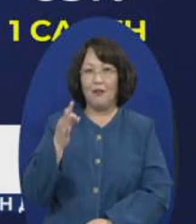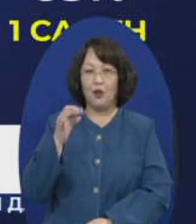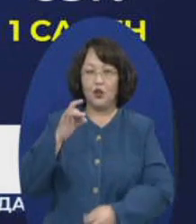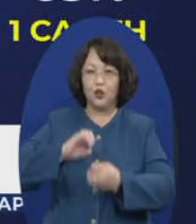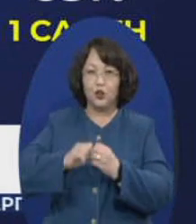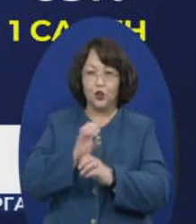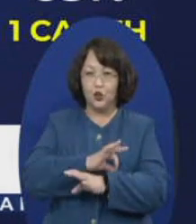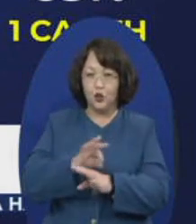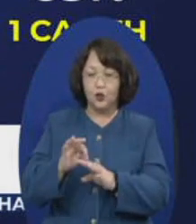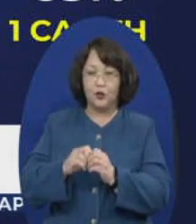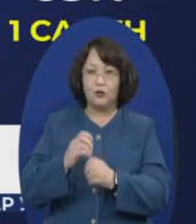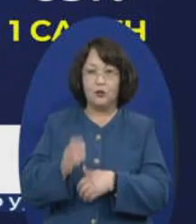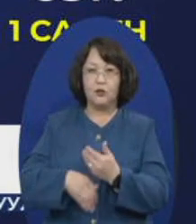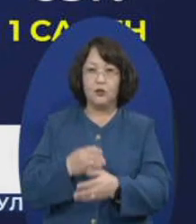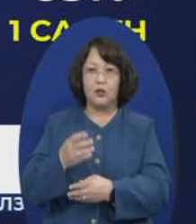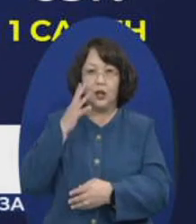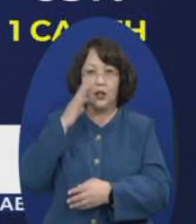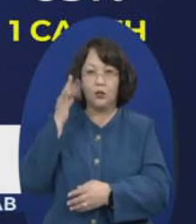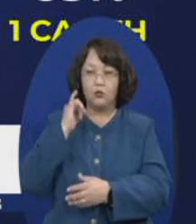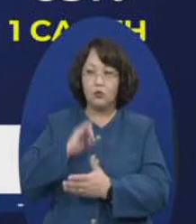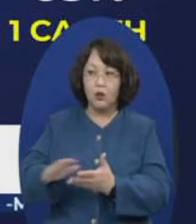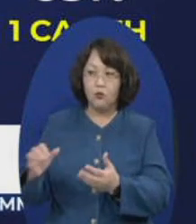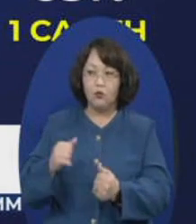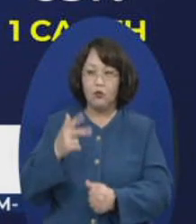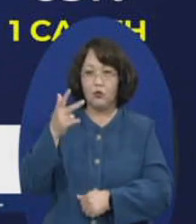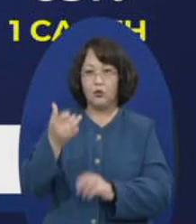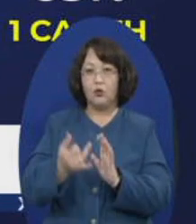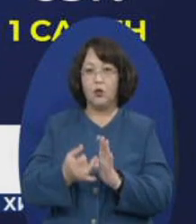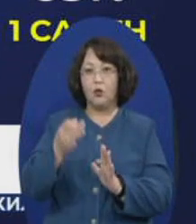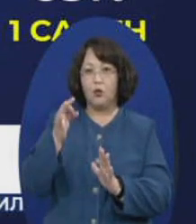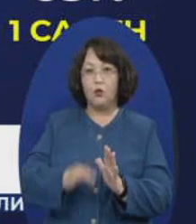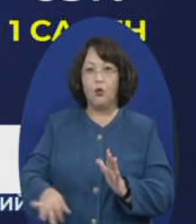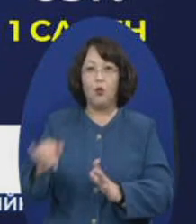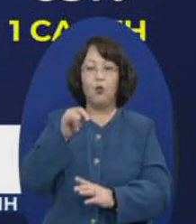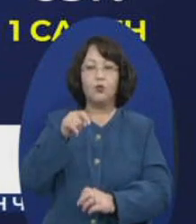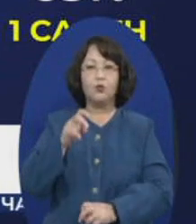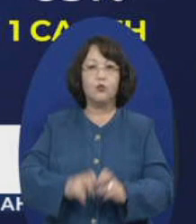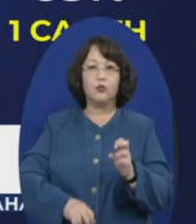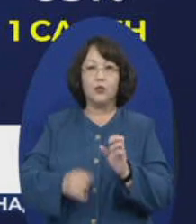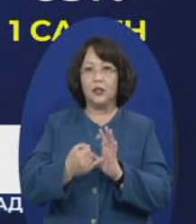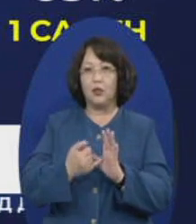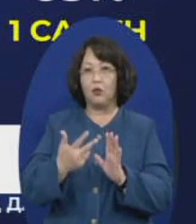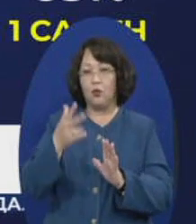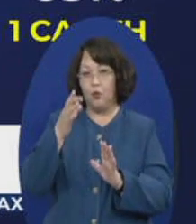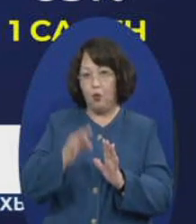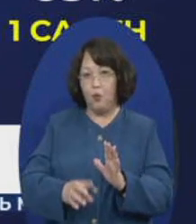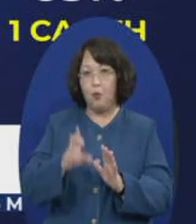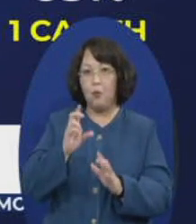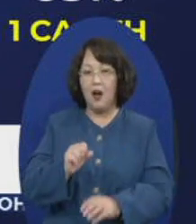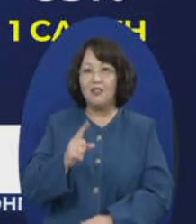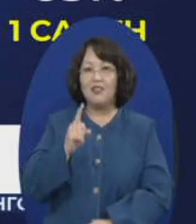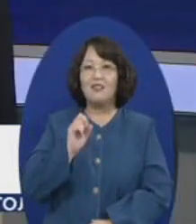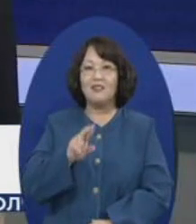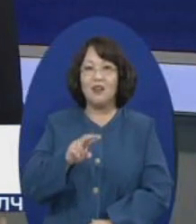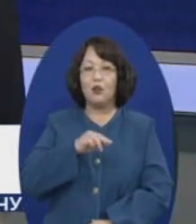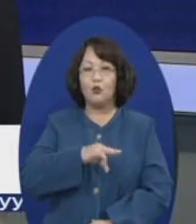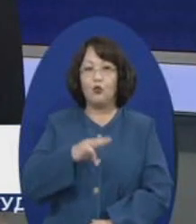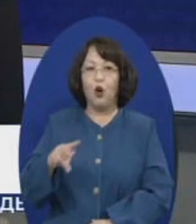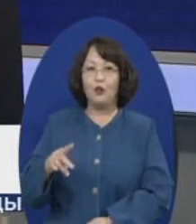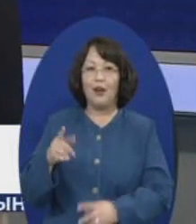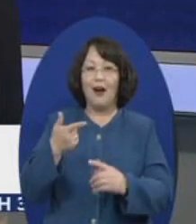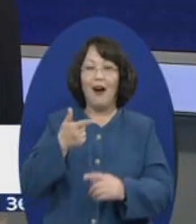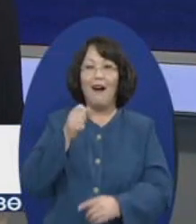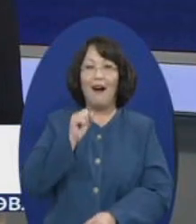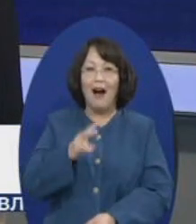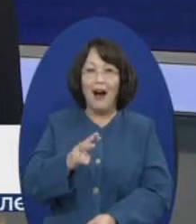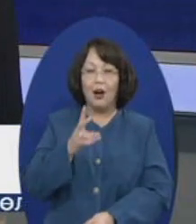төслүүдийг хэрэгжүүлснээр импортоор 37% авч дотоодын үйлдвэрлэлийг 63% буюу 1 сая тонн болгож нэмэгдүүлэх ийм тооцоо судалгааг